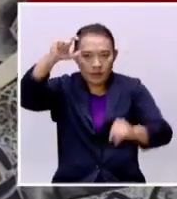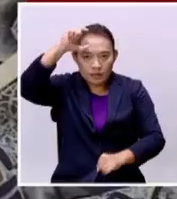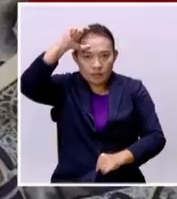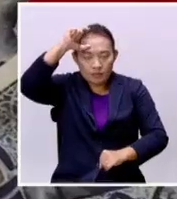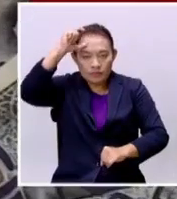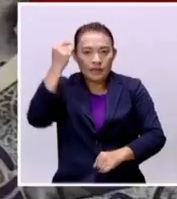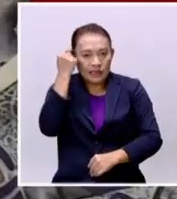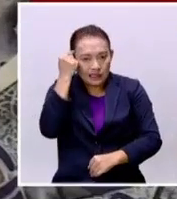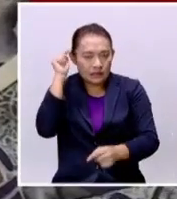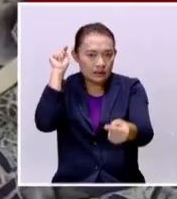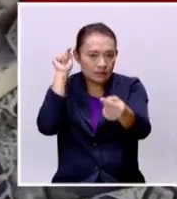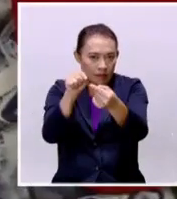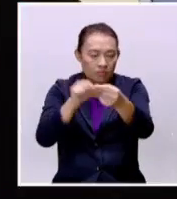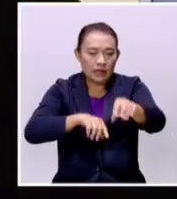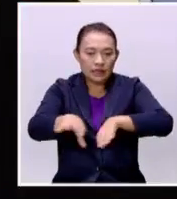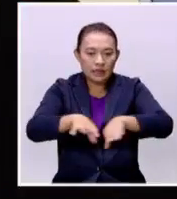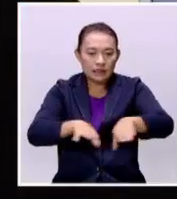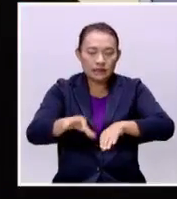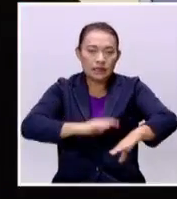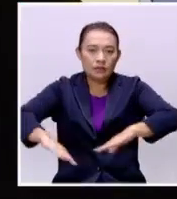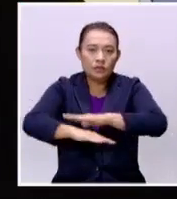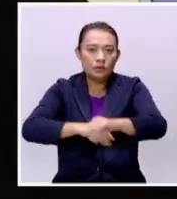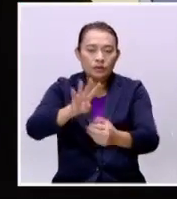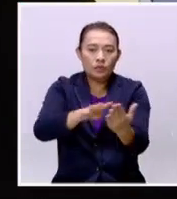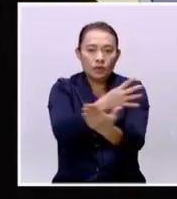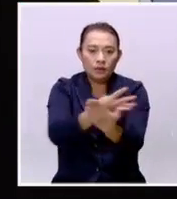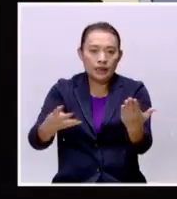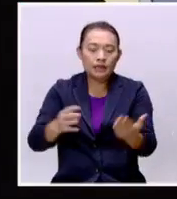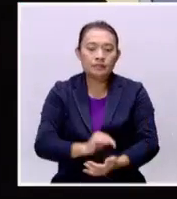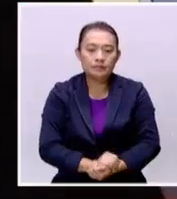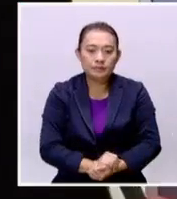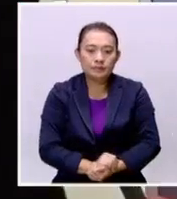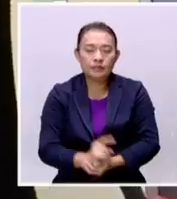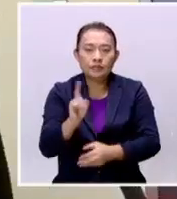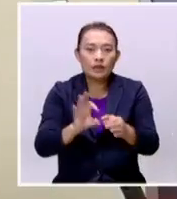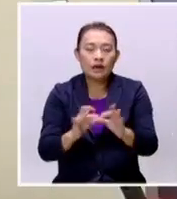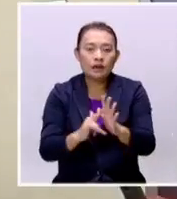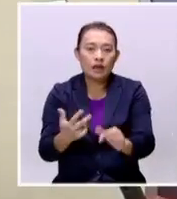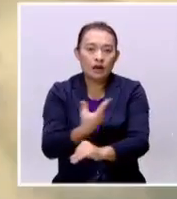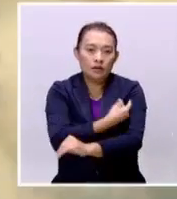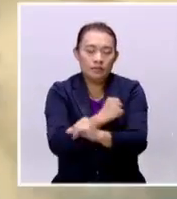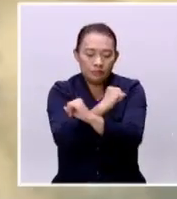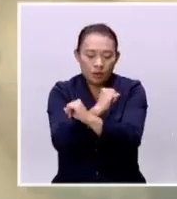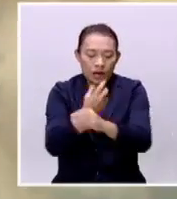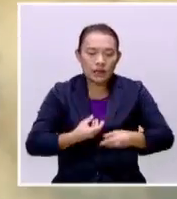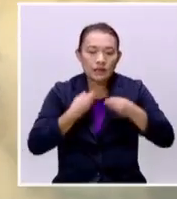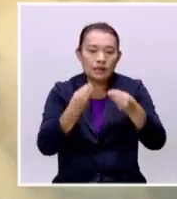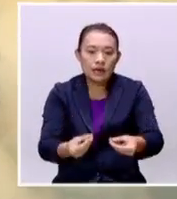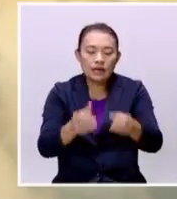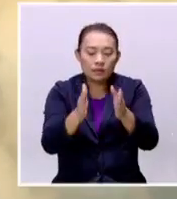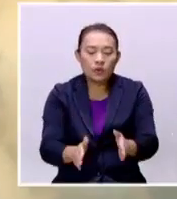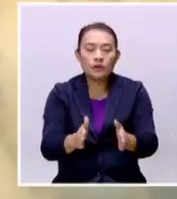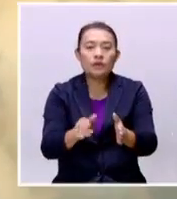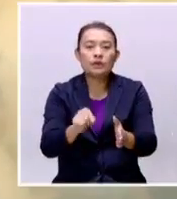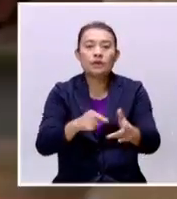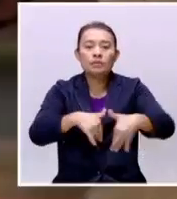วางเอาไว้นะคะคุณผู้ชมถือว่าเป็นเป้าหมายสำคัญเลยค่ะในการเดินหน้าฉีดวัคซีนต้านโควิด-19ให้กับประชาชน100ล้านค